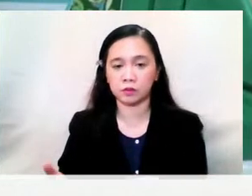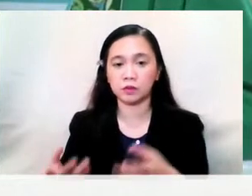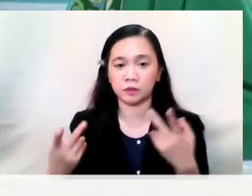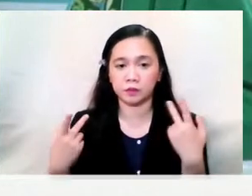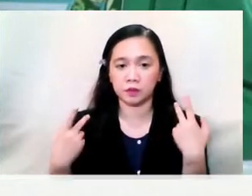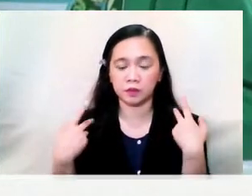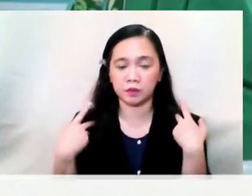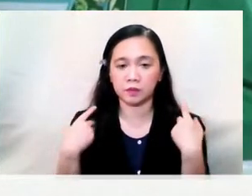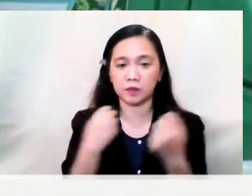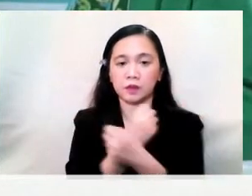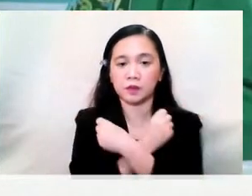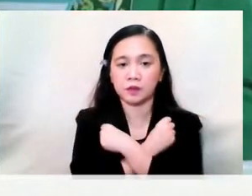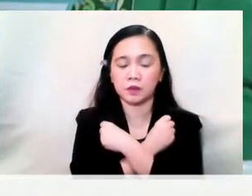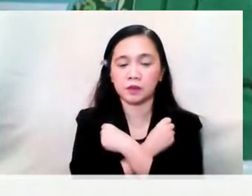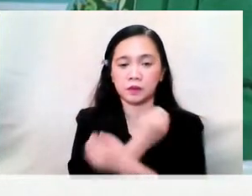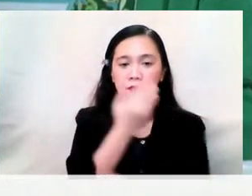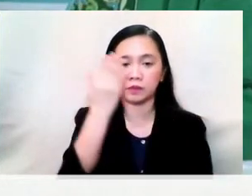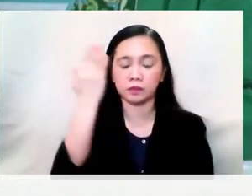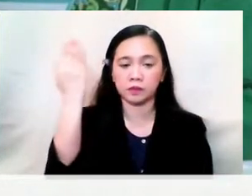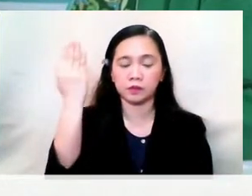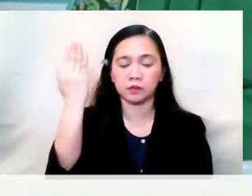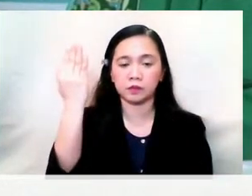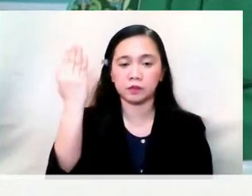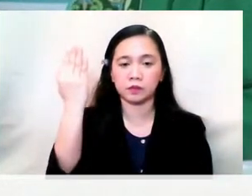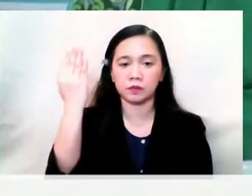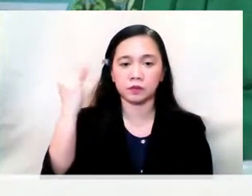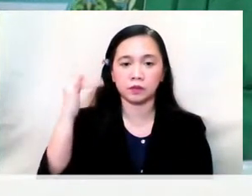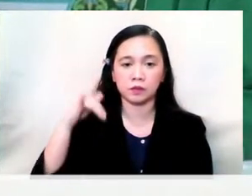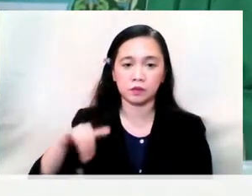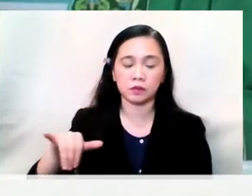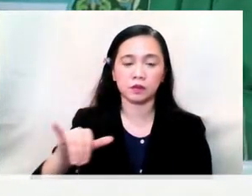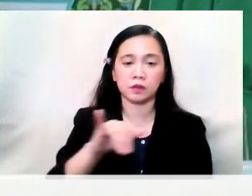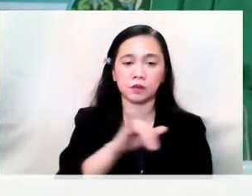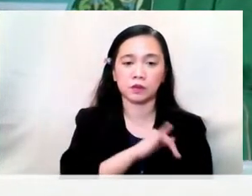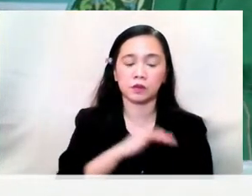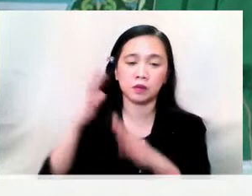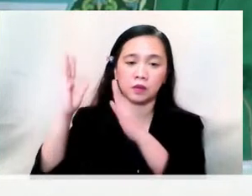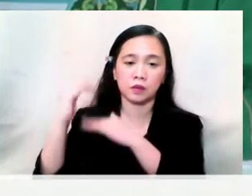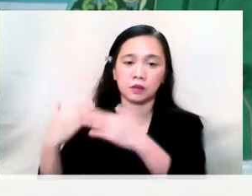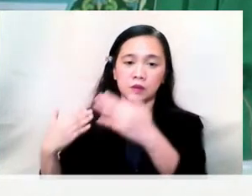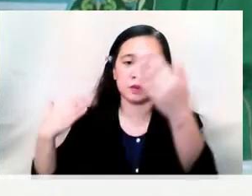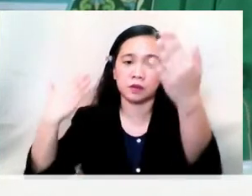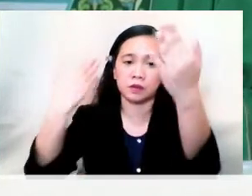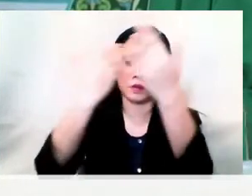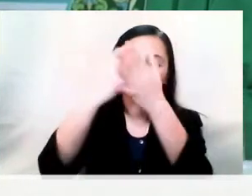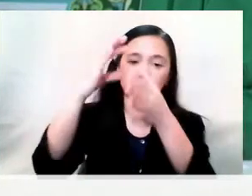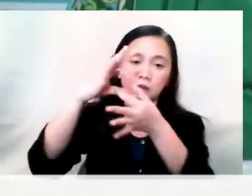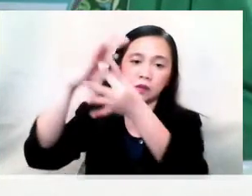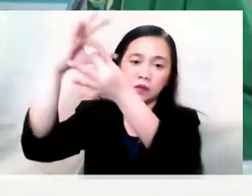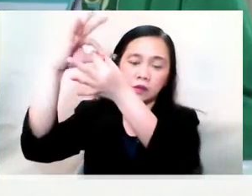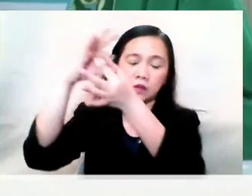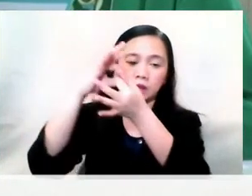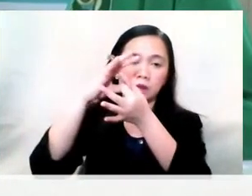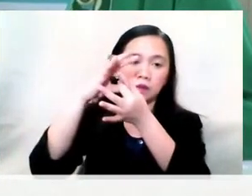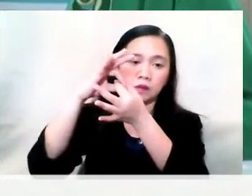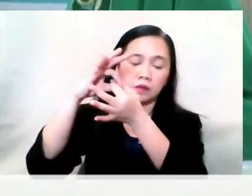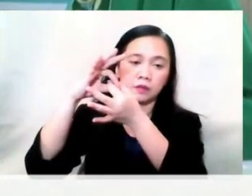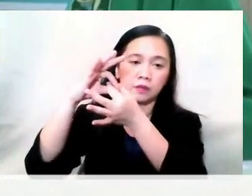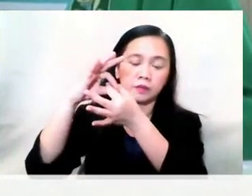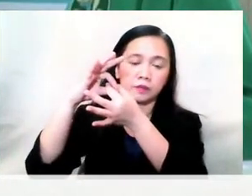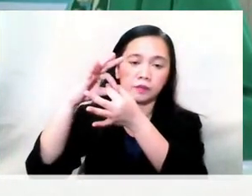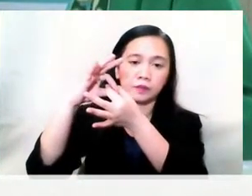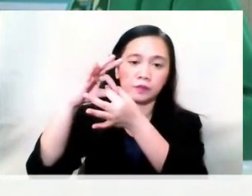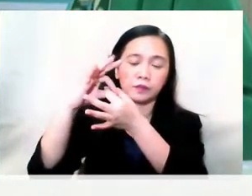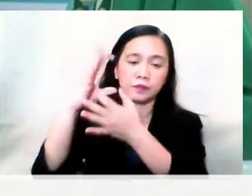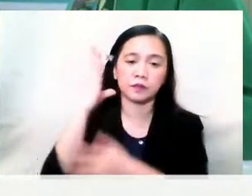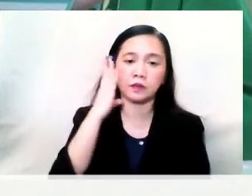iyo. Kami ay umaasang makararating sa inyong piling at sama-samang magtatamasa ng